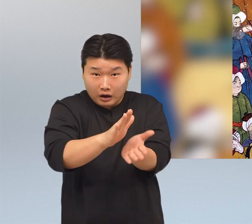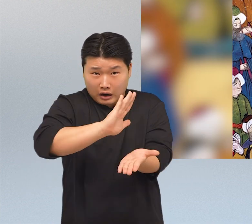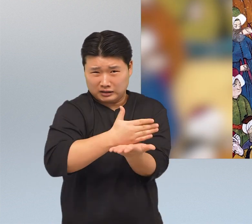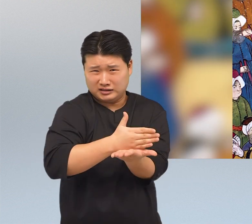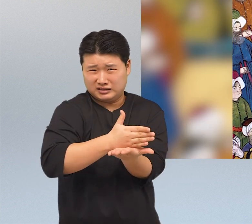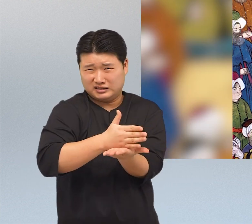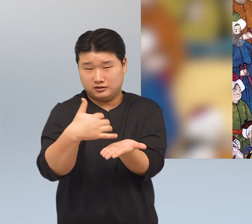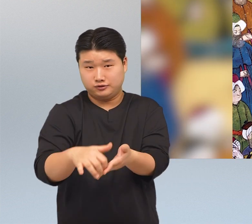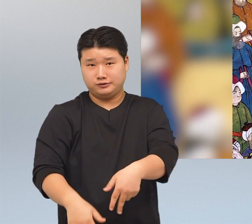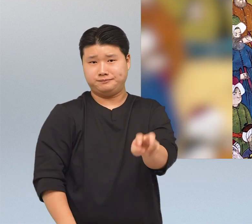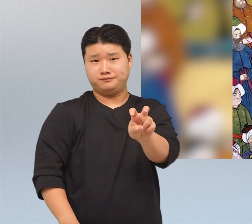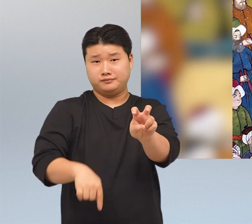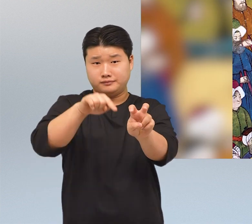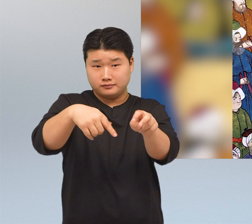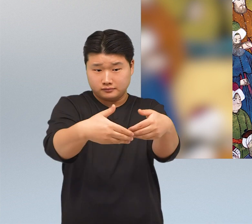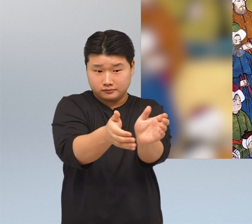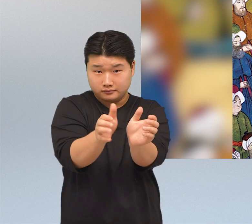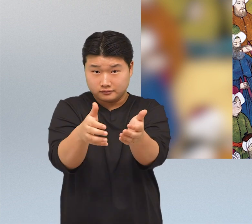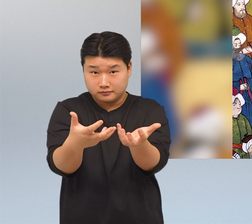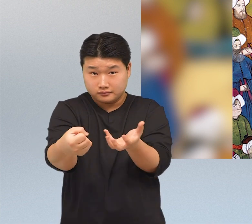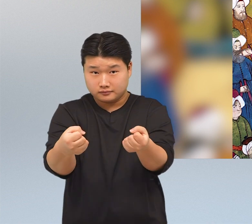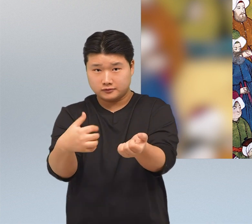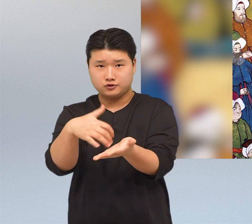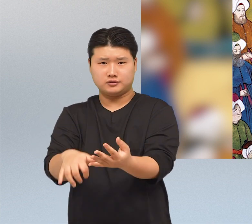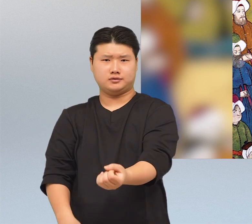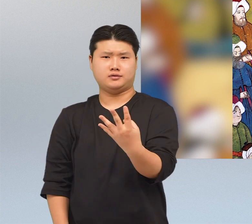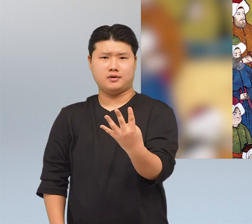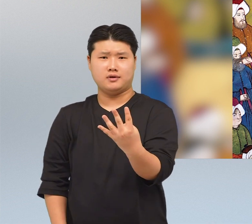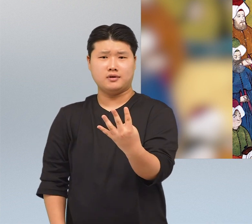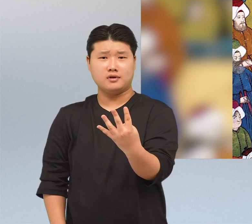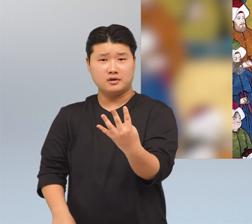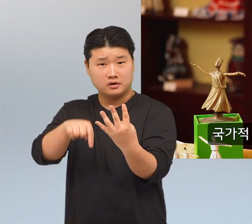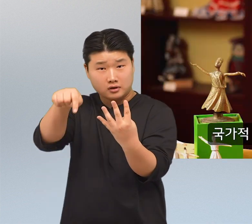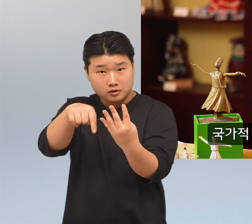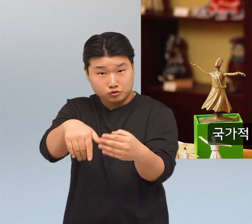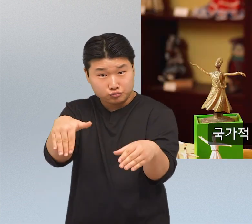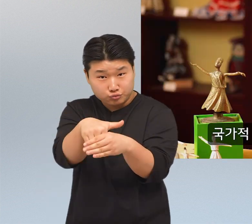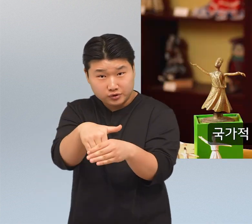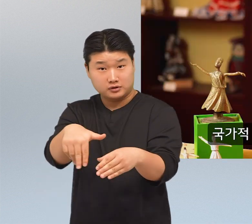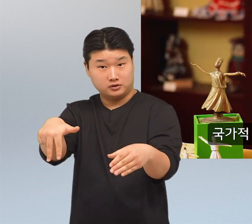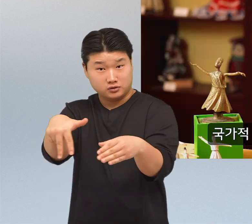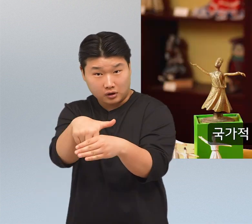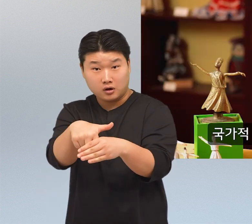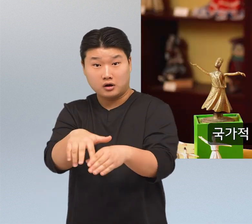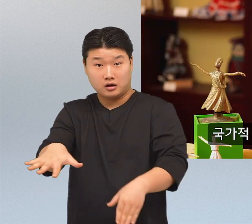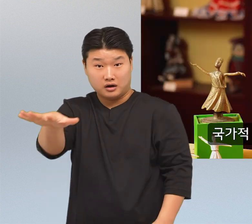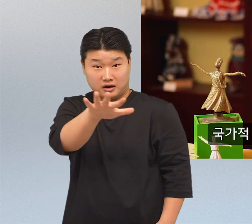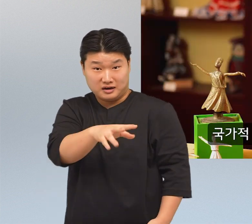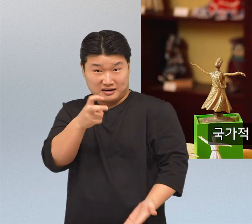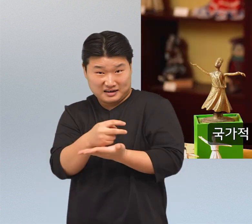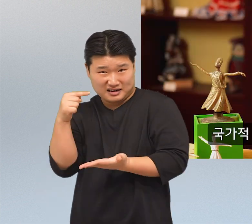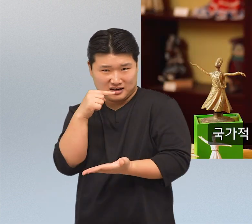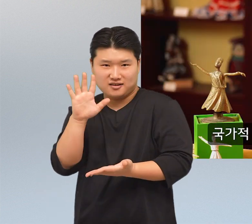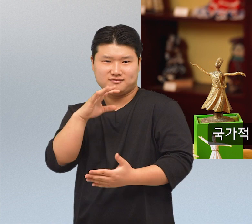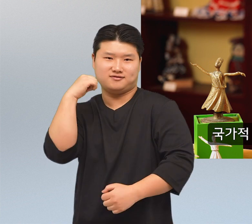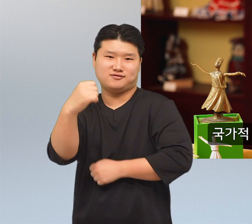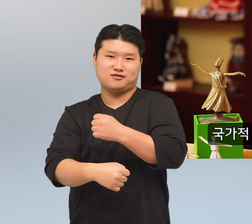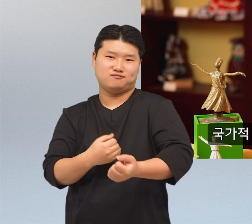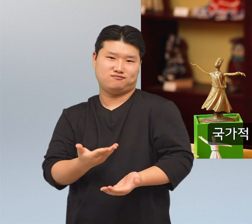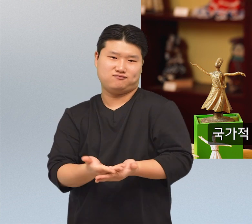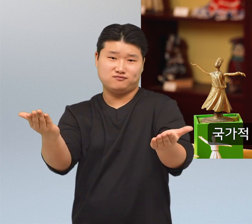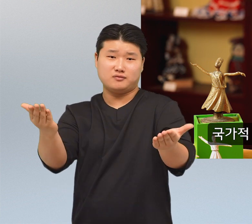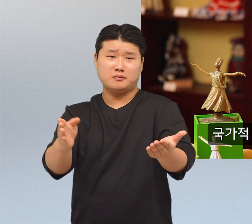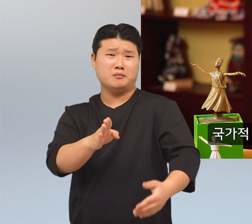20개의 다민족과 4개의 종교가 공존한 사회였습니다. 국가적 차원에서 문화적,